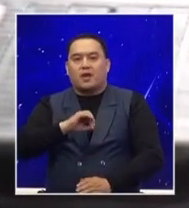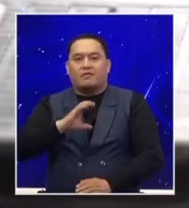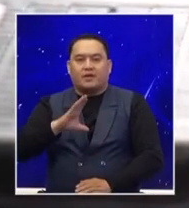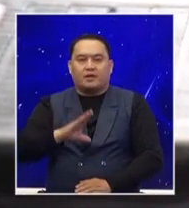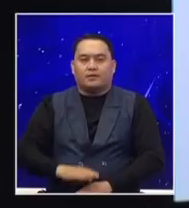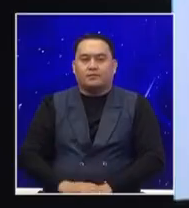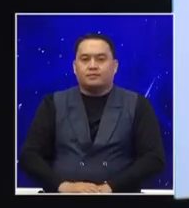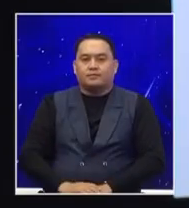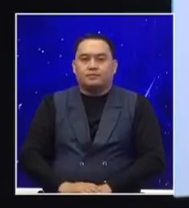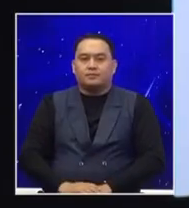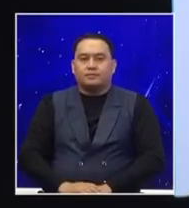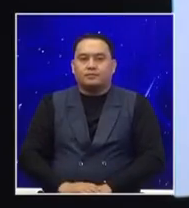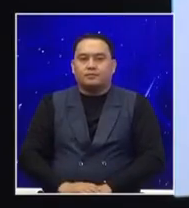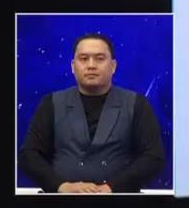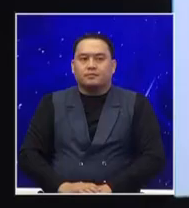Унербаев.